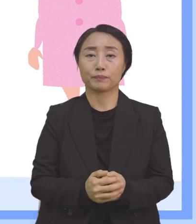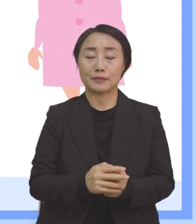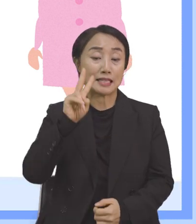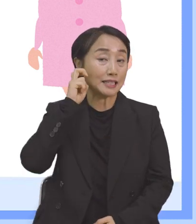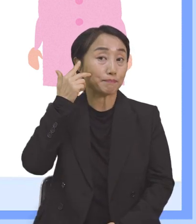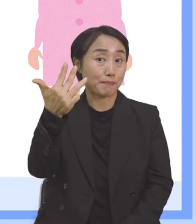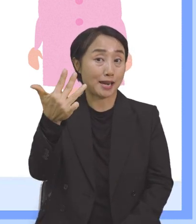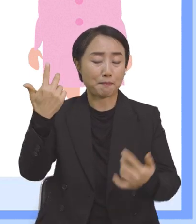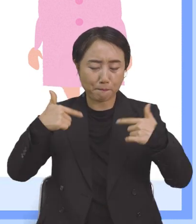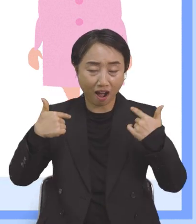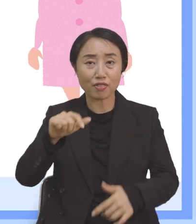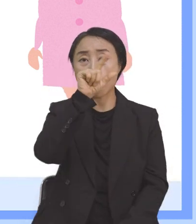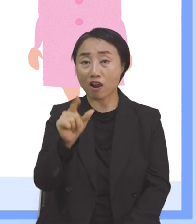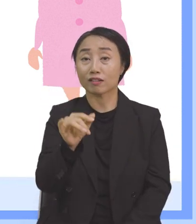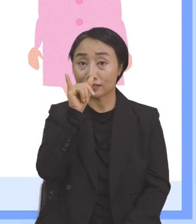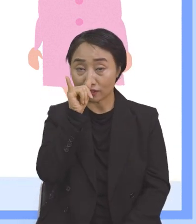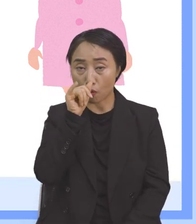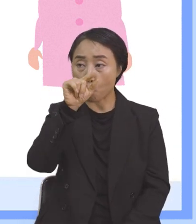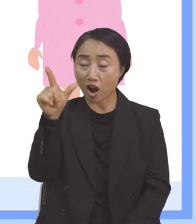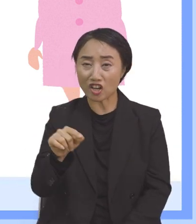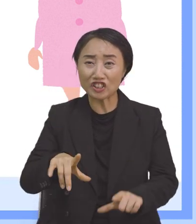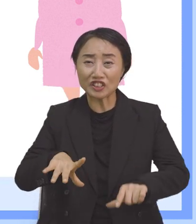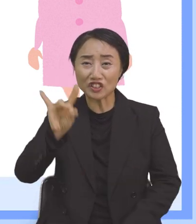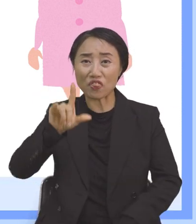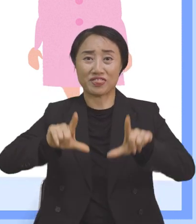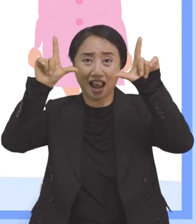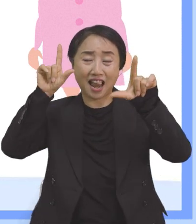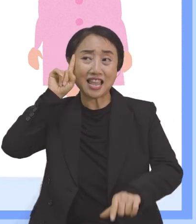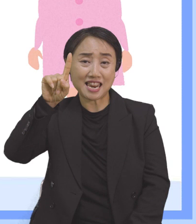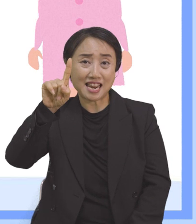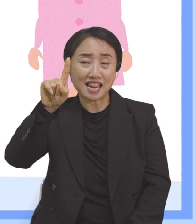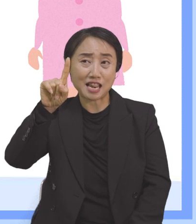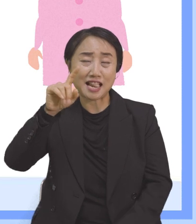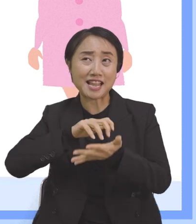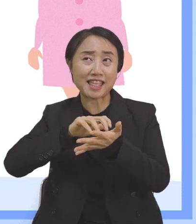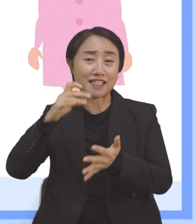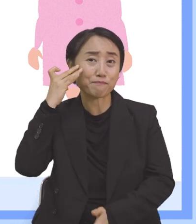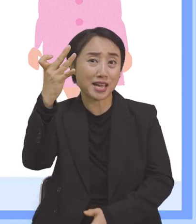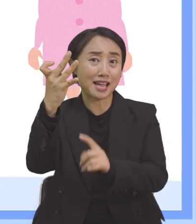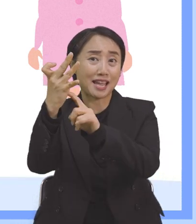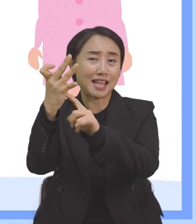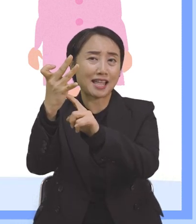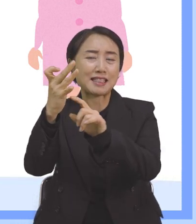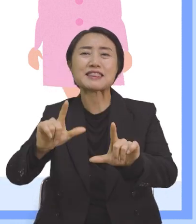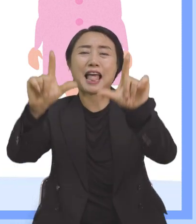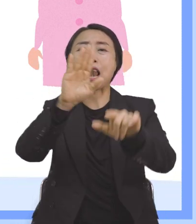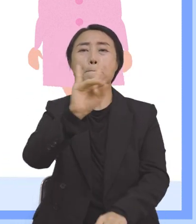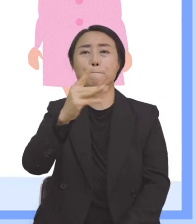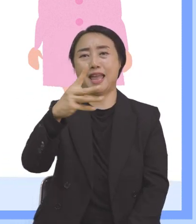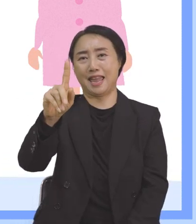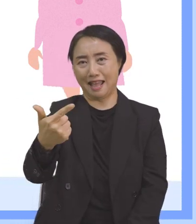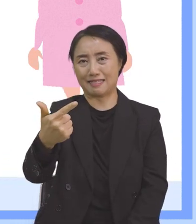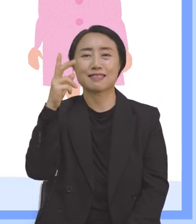달력주기법은 28일마다 월경을 하는 경우 월경 첫날을 1일로 간주하면 14일째에 배란을 할 것으로